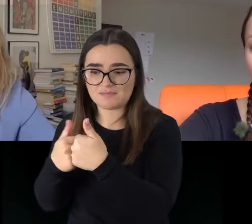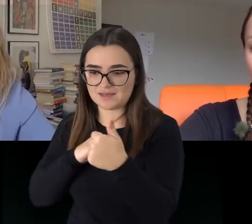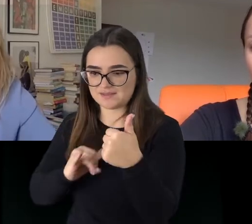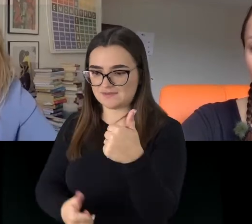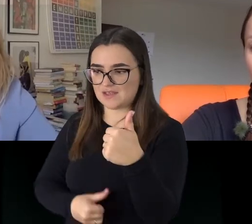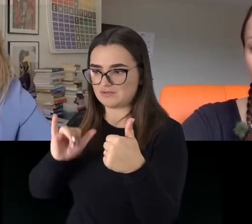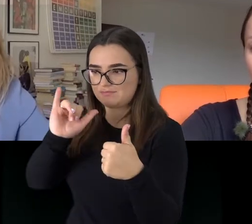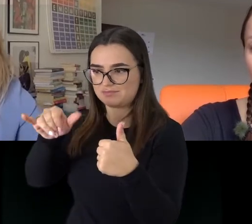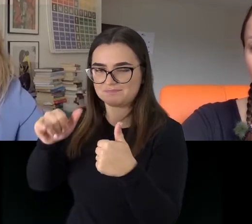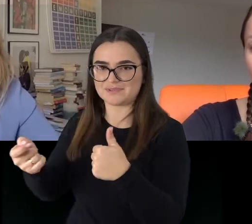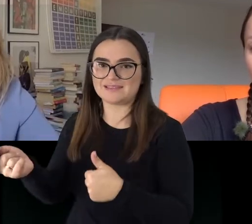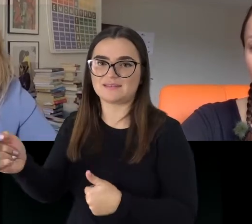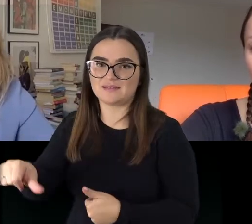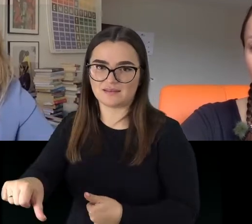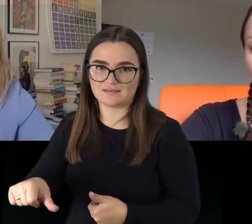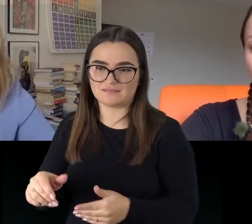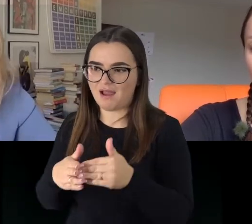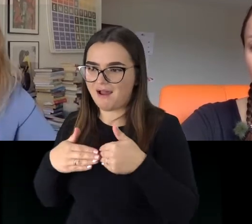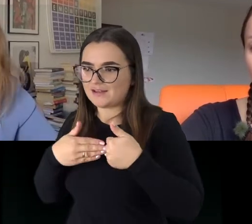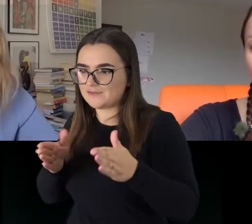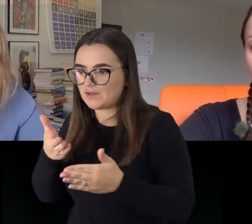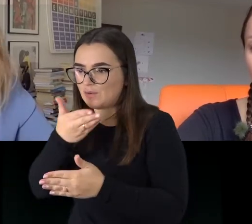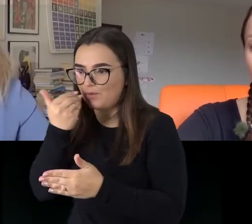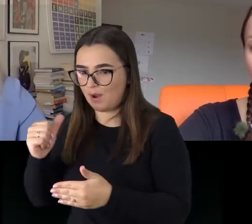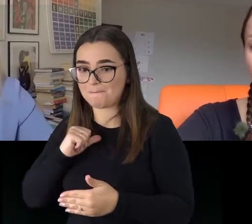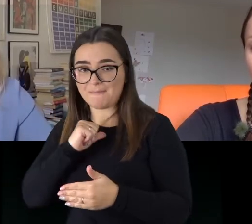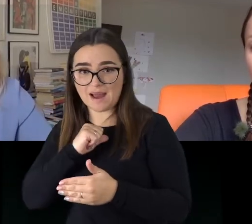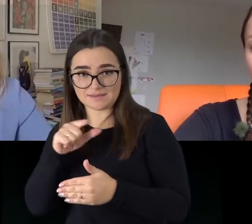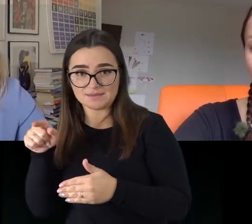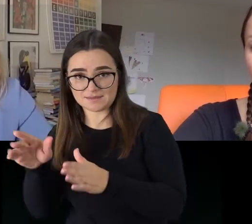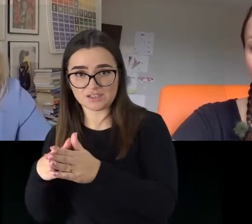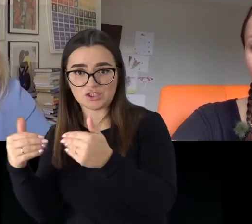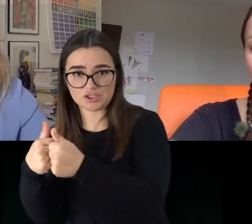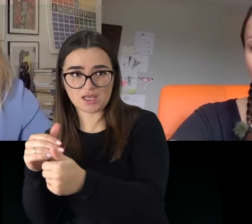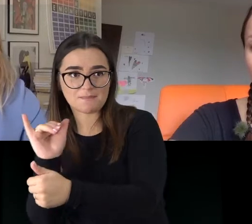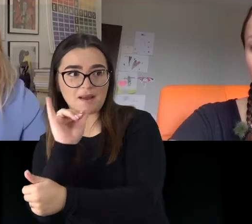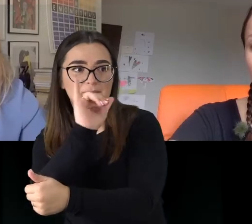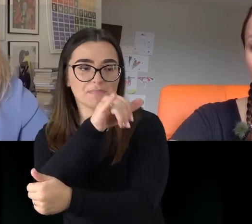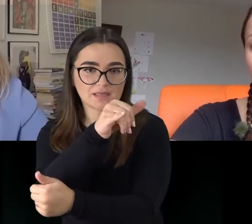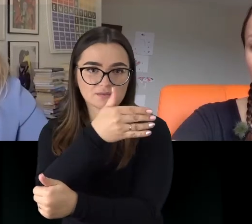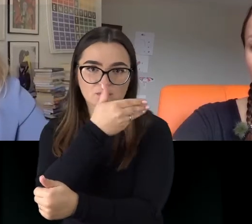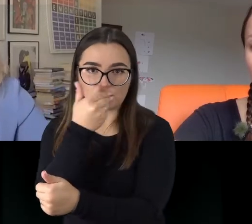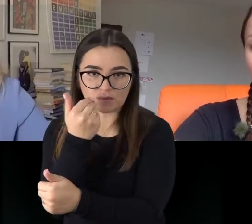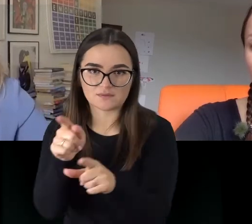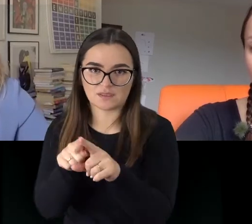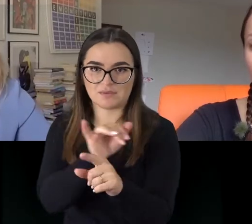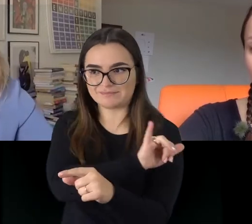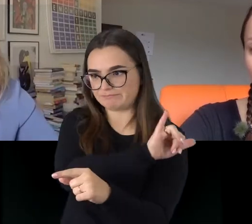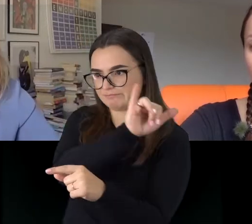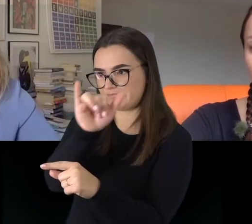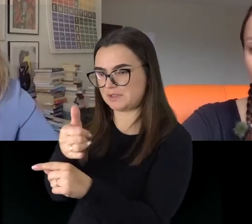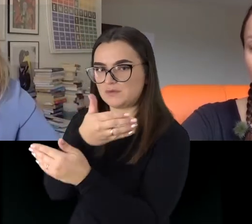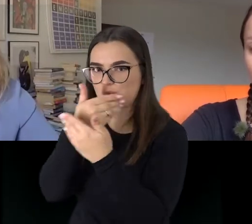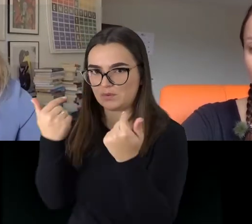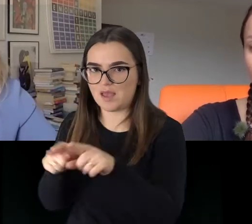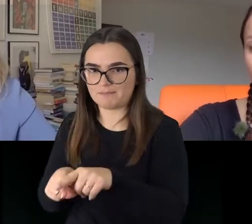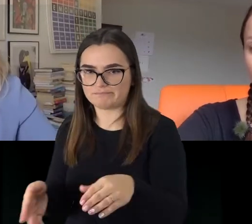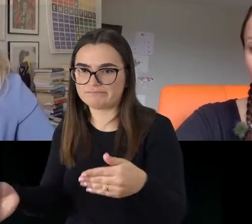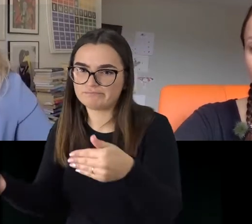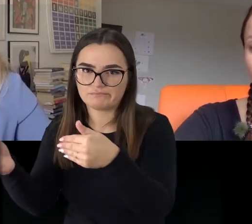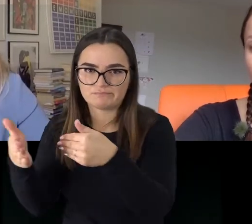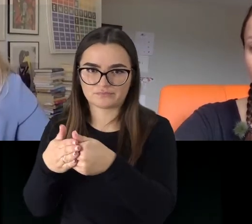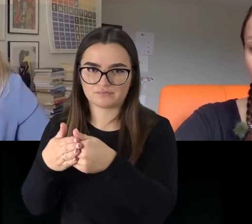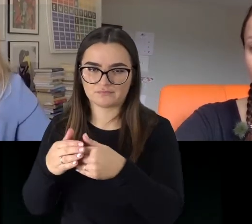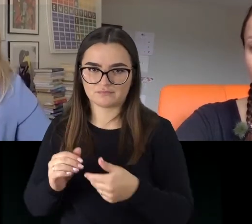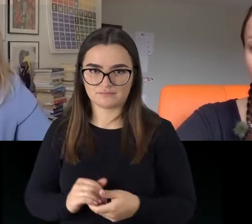arba kokią atvirumą mes galim kalbėti. Mes neinam niekur ir pas mus nieks neteina. Tai vadinama uždaroji lastelė atsitinka tokia, kad